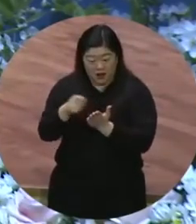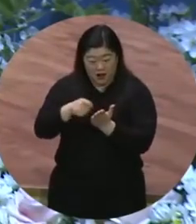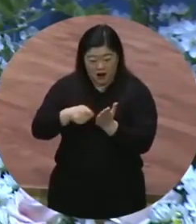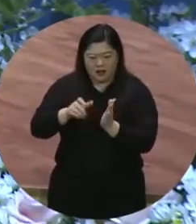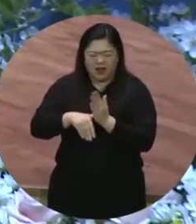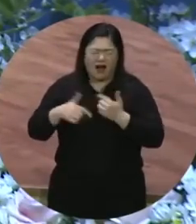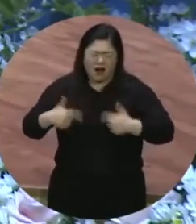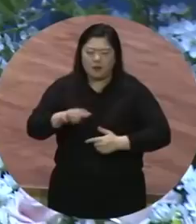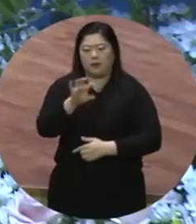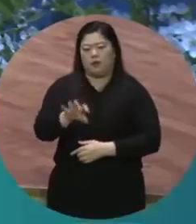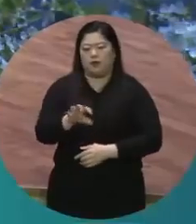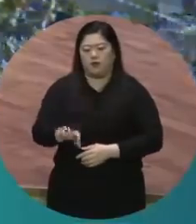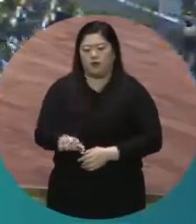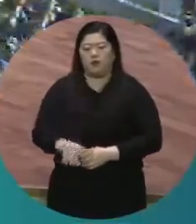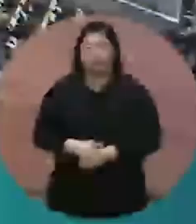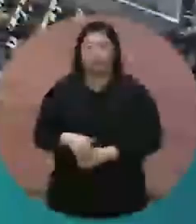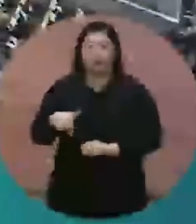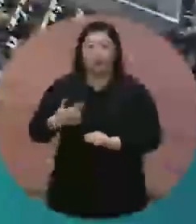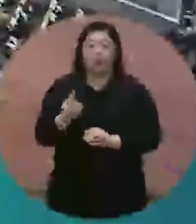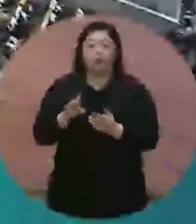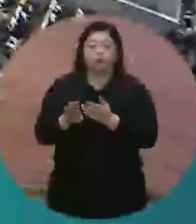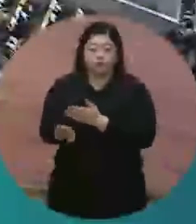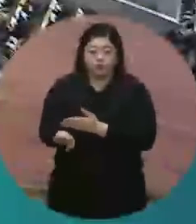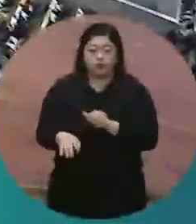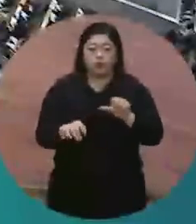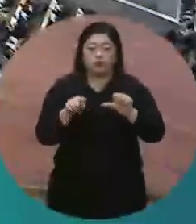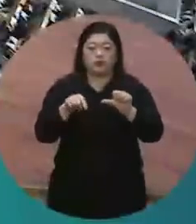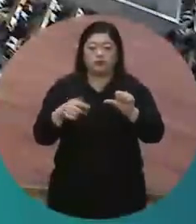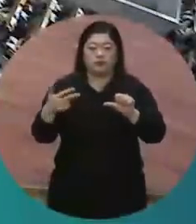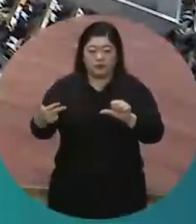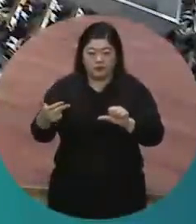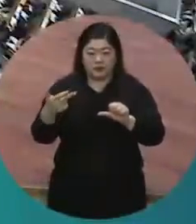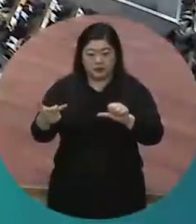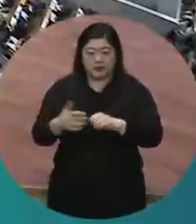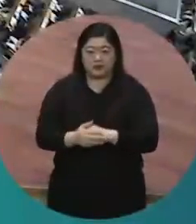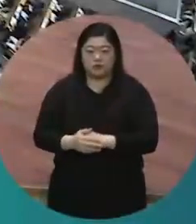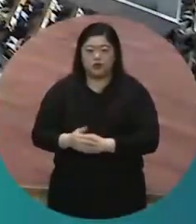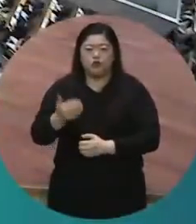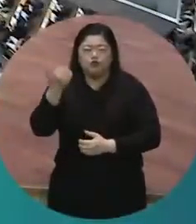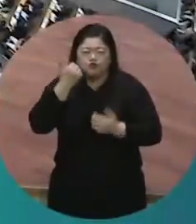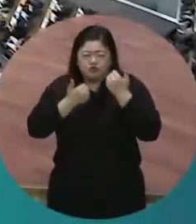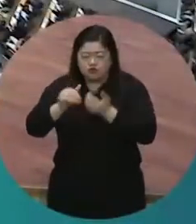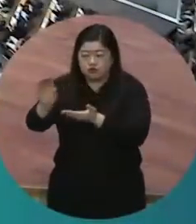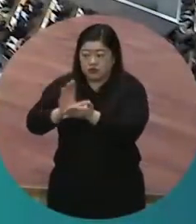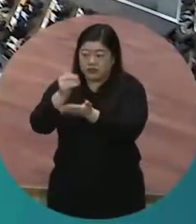5장 17절입니다. 그런즉 누구든지 그리스도 안에 있으면 새로운 피조물이라.